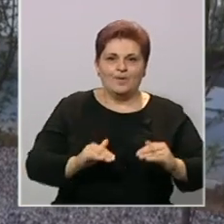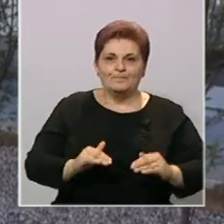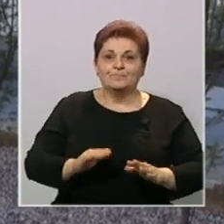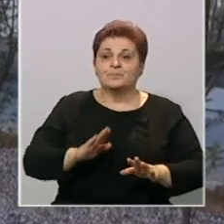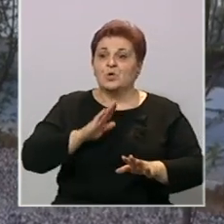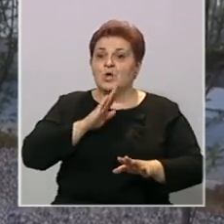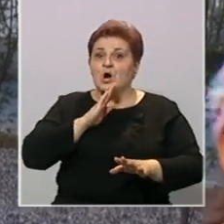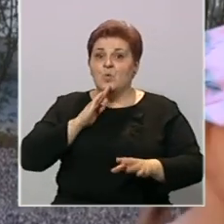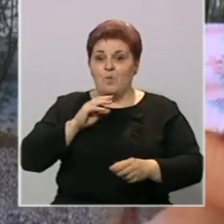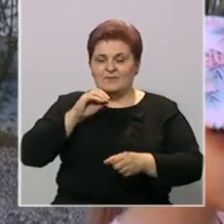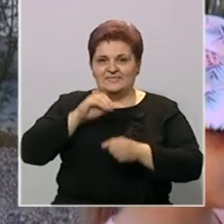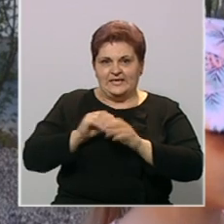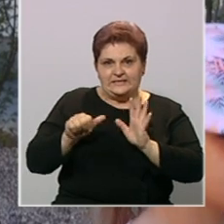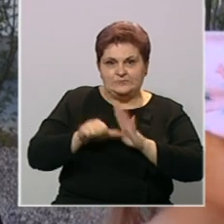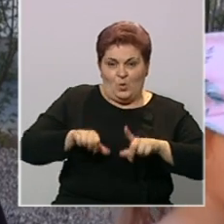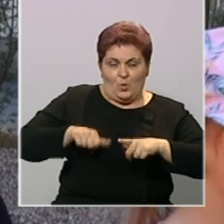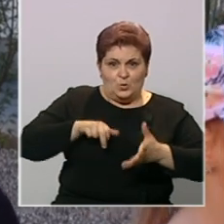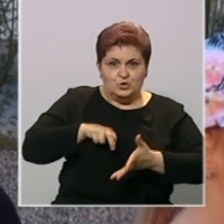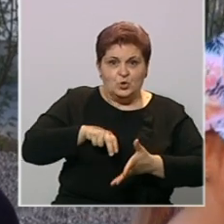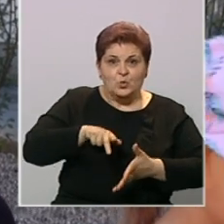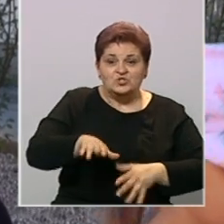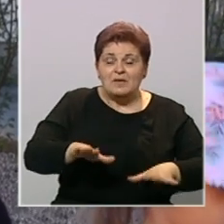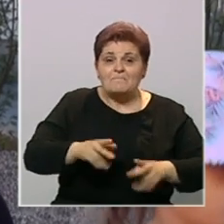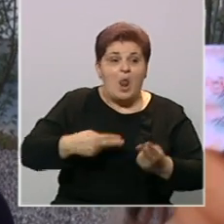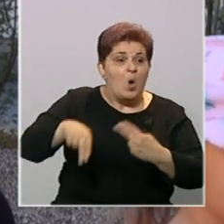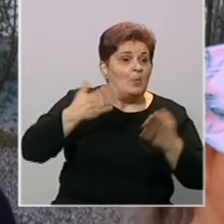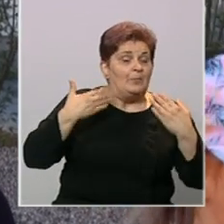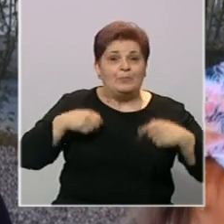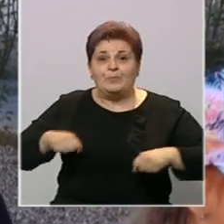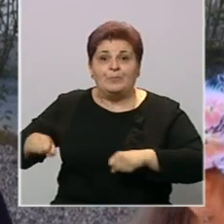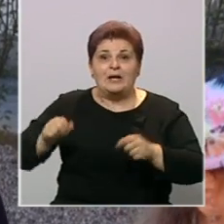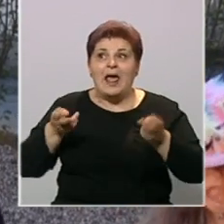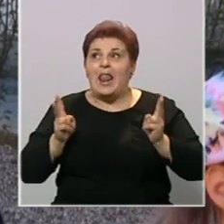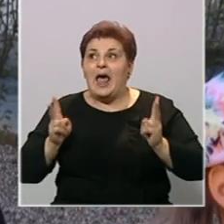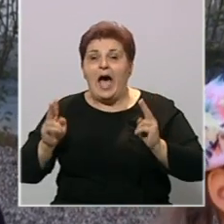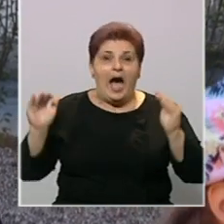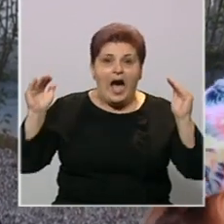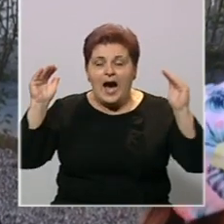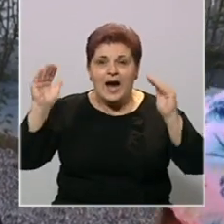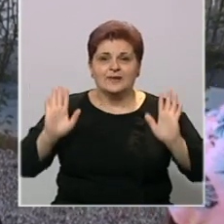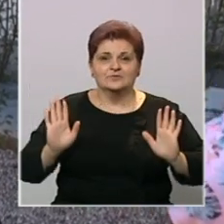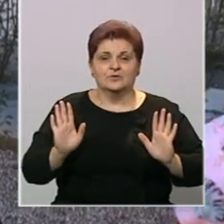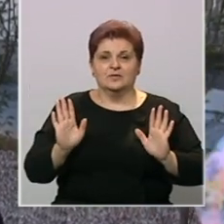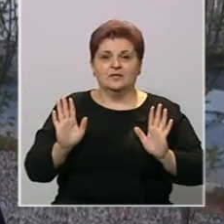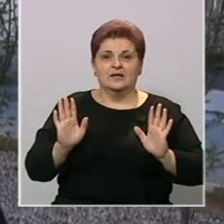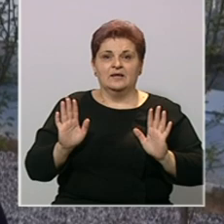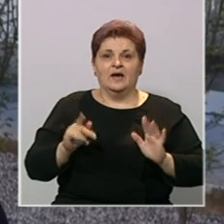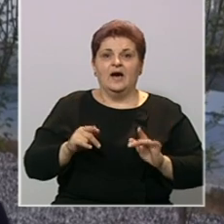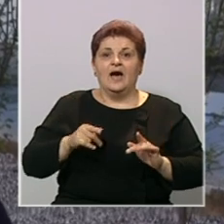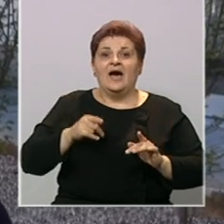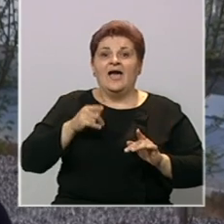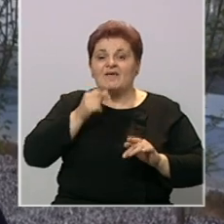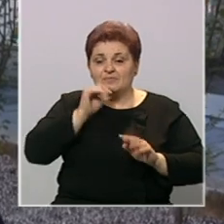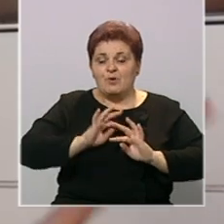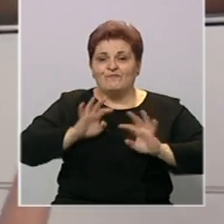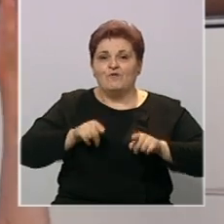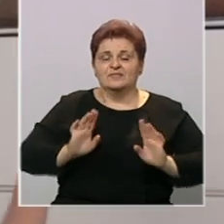smo u stanu, ujutro izađem sa djecom, malo prošetamo zala, da jedoš smo odmala da vide fontanu. I...